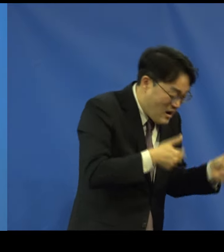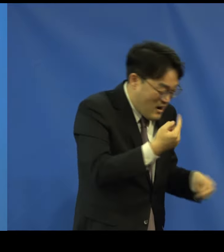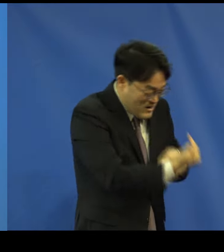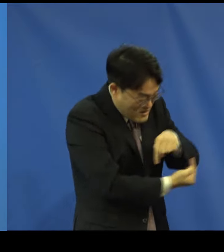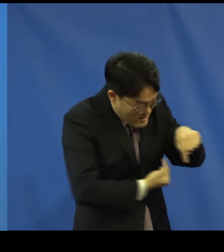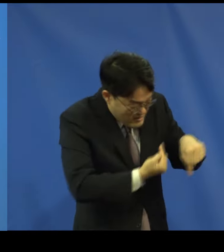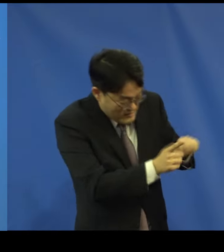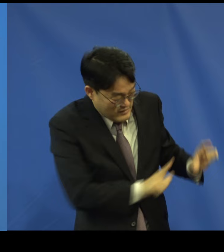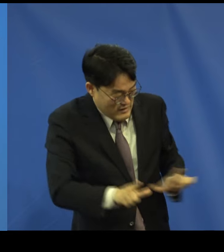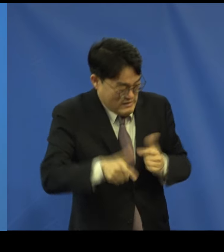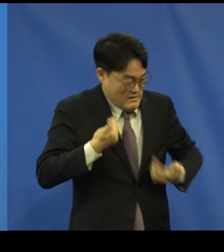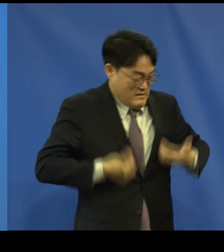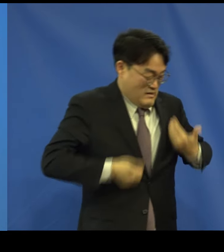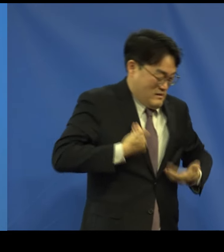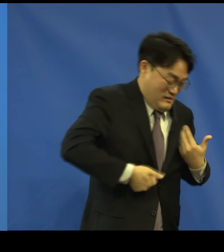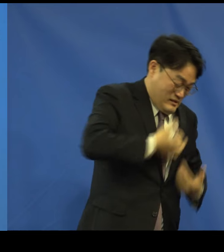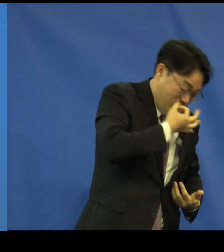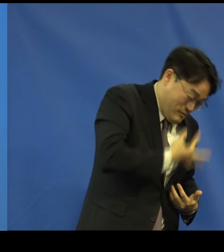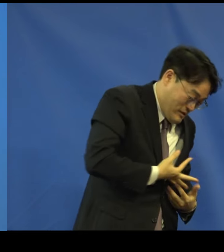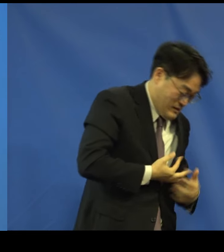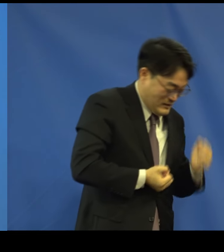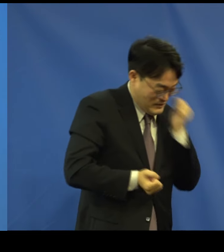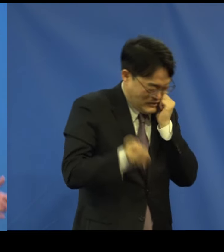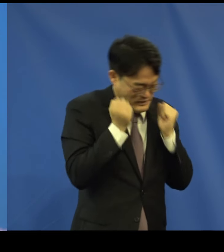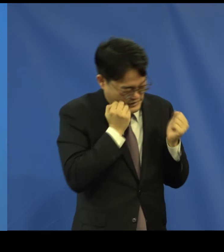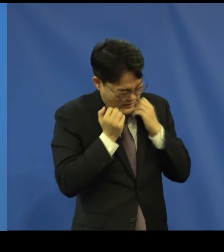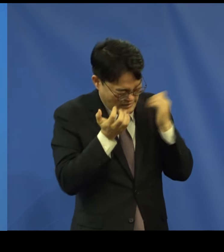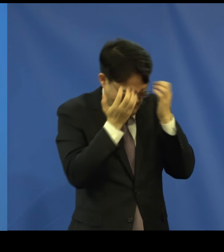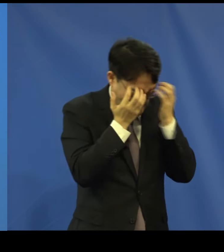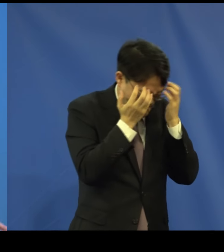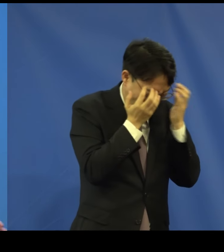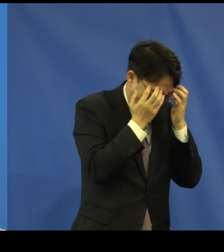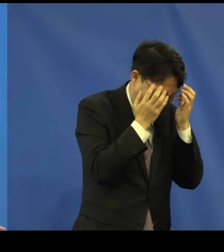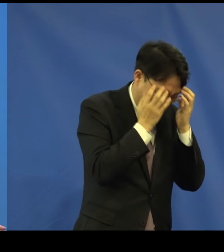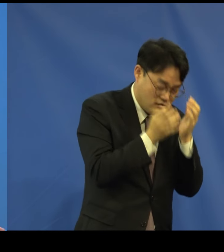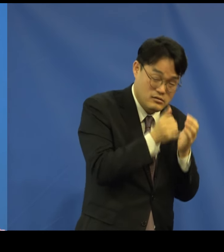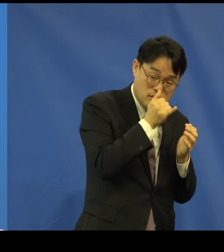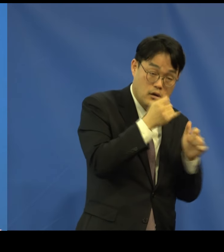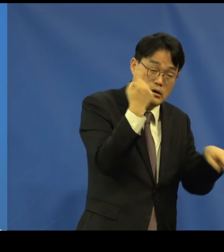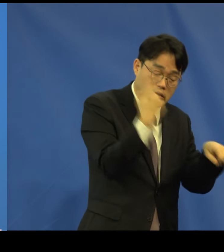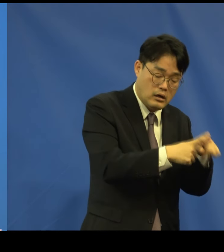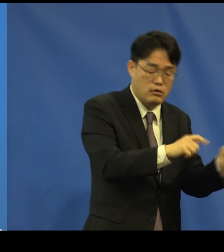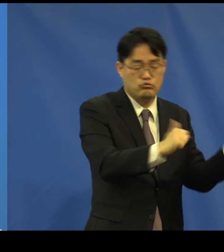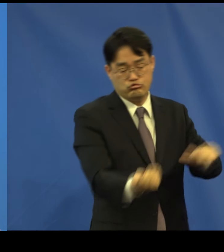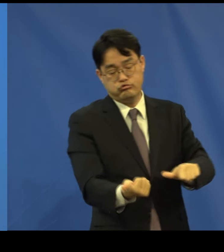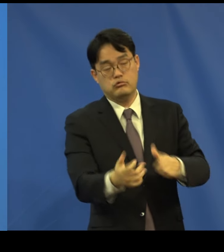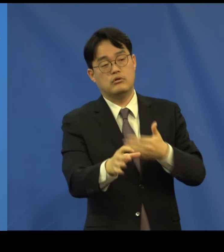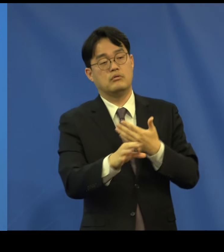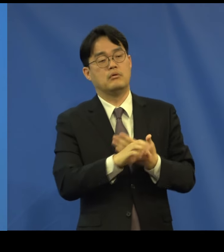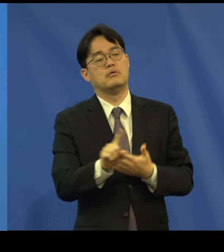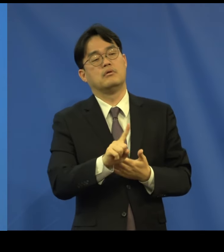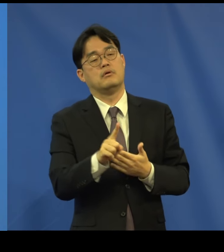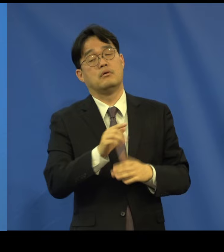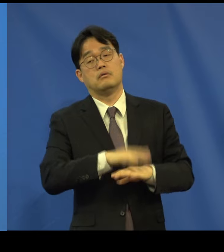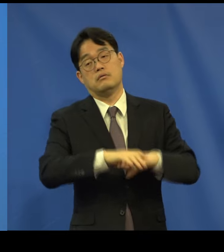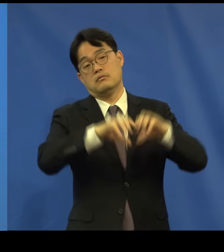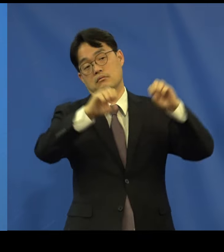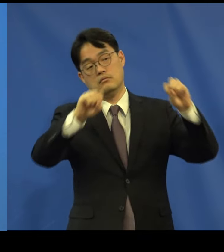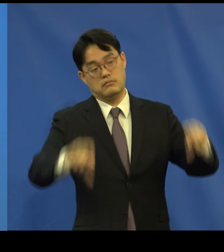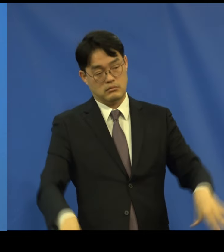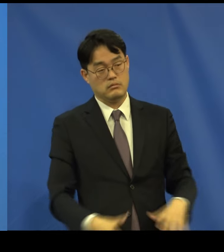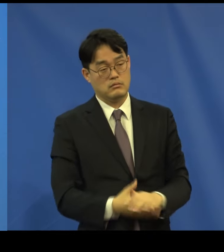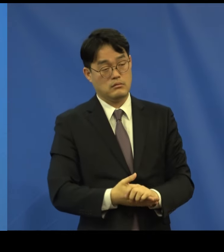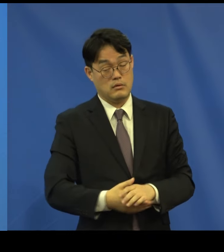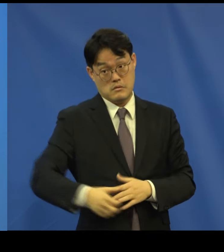멀다고 생각합니다. 그러나 죽음은 갑자기 누구에게나 닥칩니다. 대개는 죽음이 낯설어 불청객같이 찾아온 갑작스러운 죽음